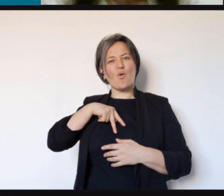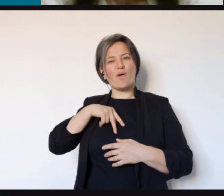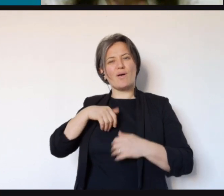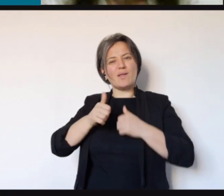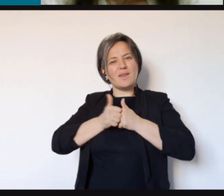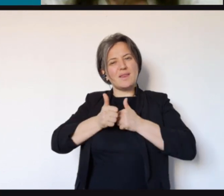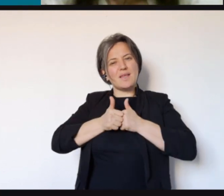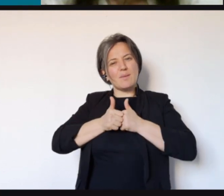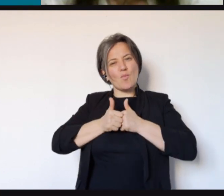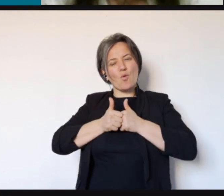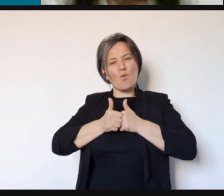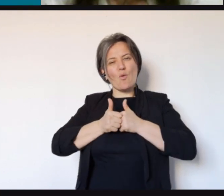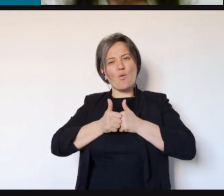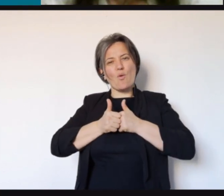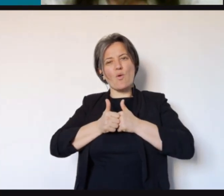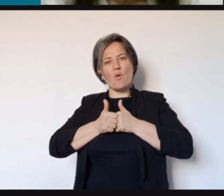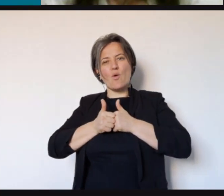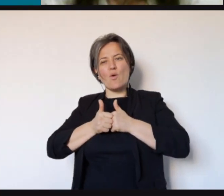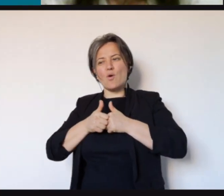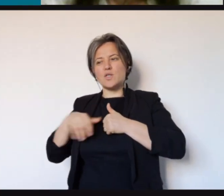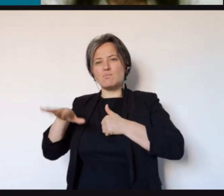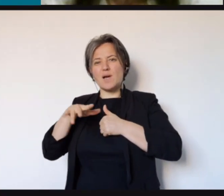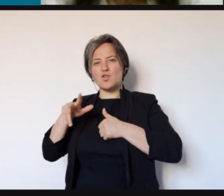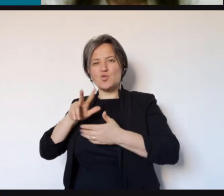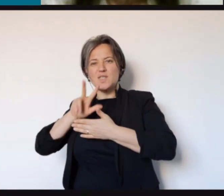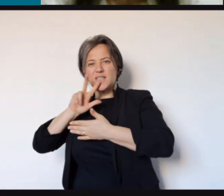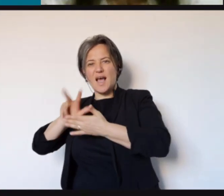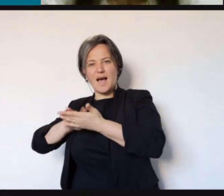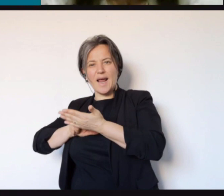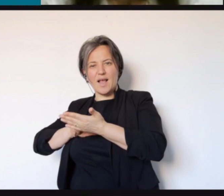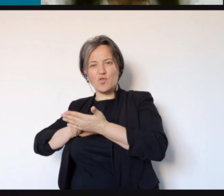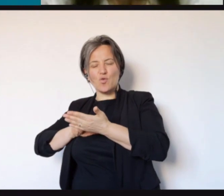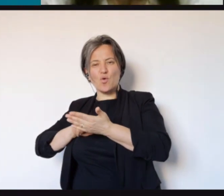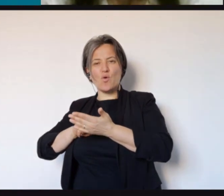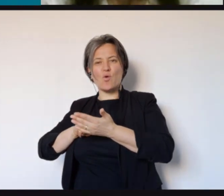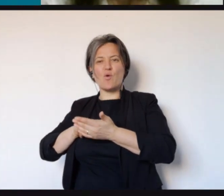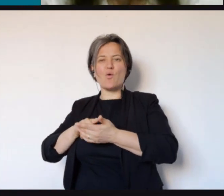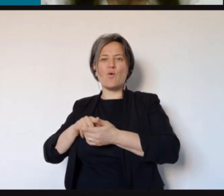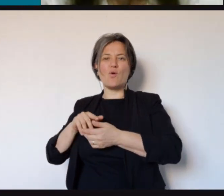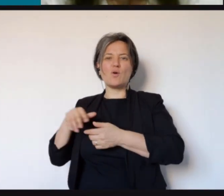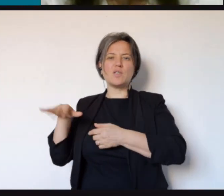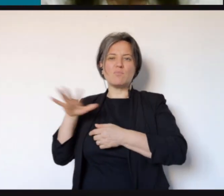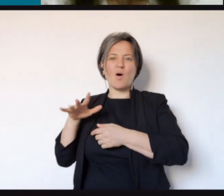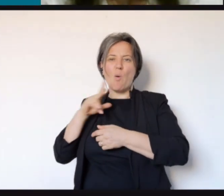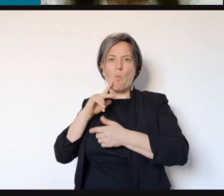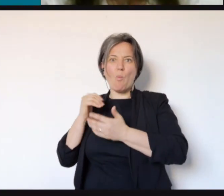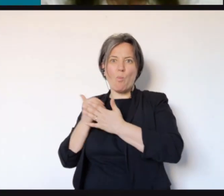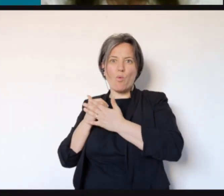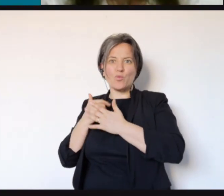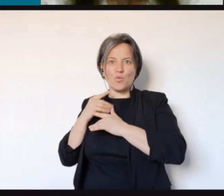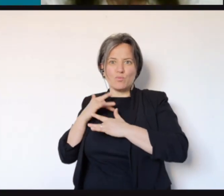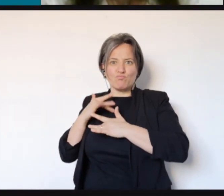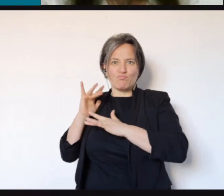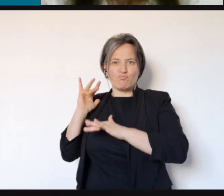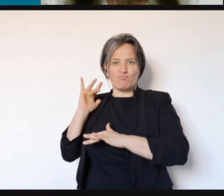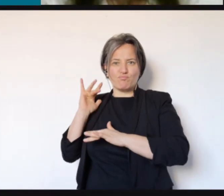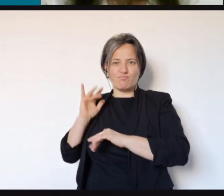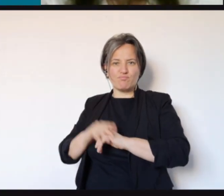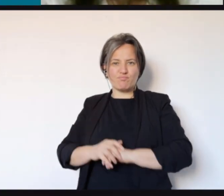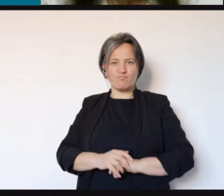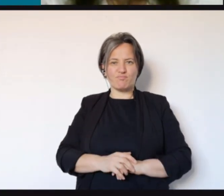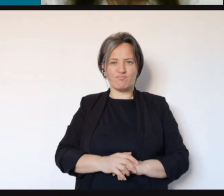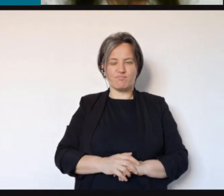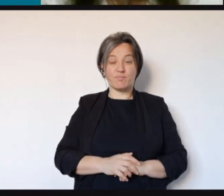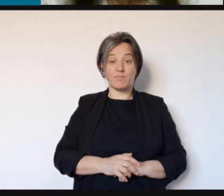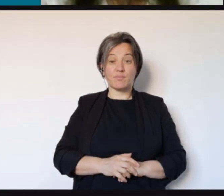di intimità e di segretezza e di pudore. E c'è, nelle relazioni c'è